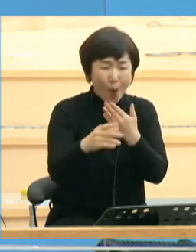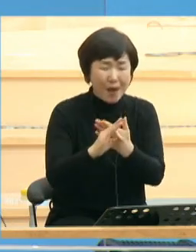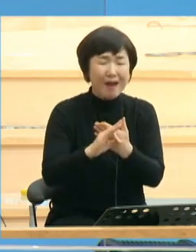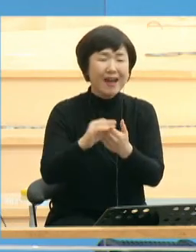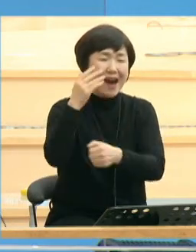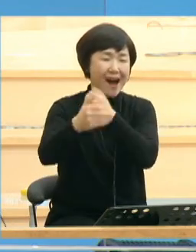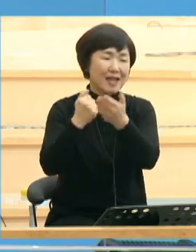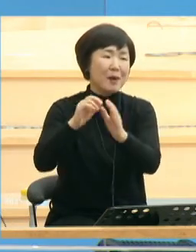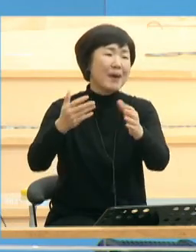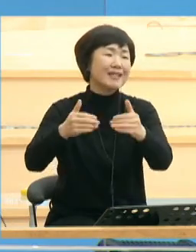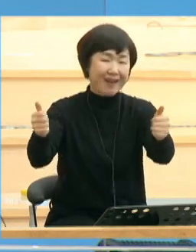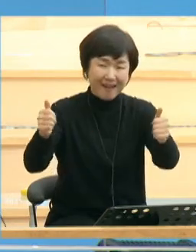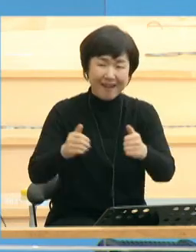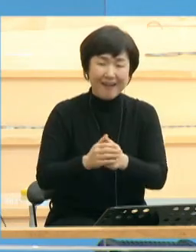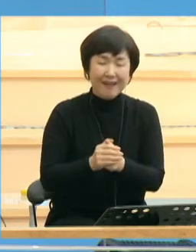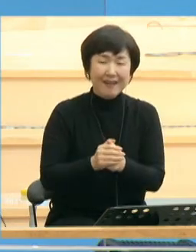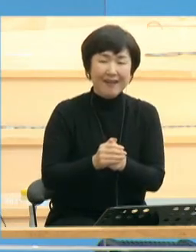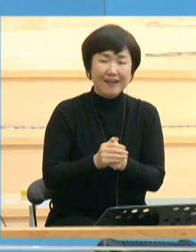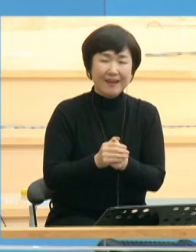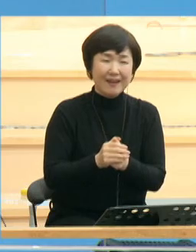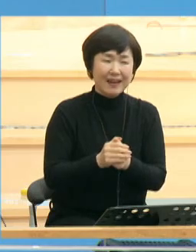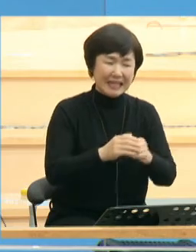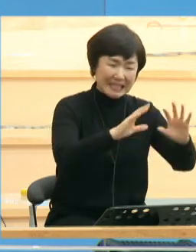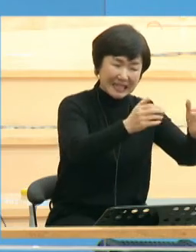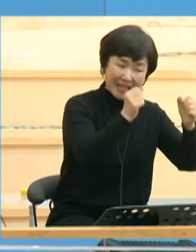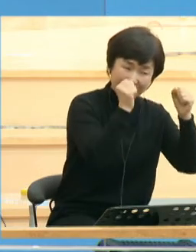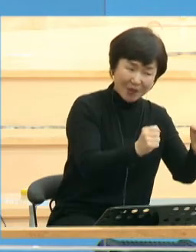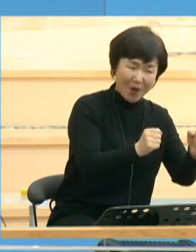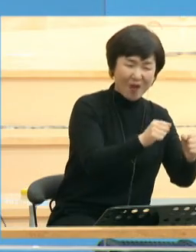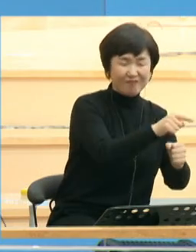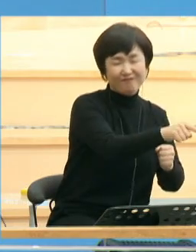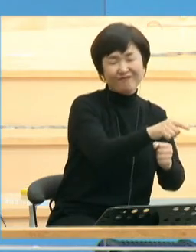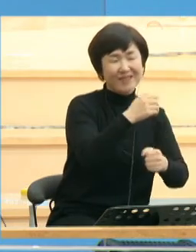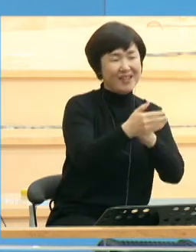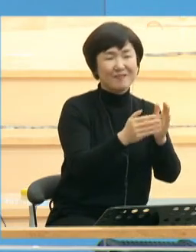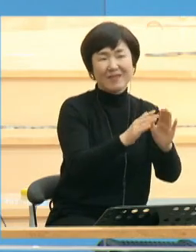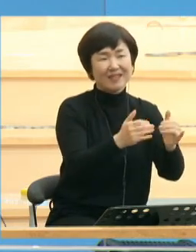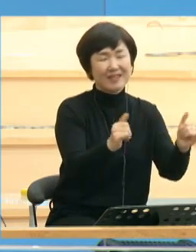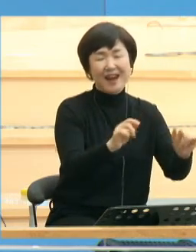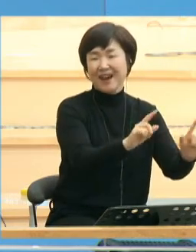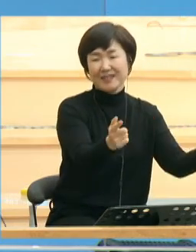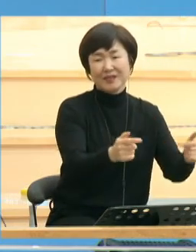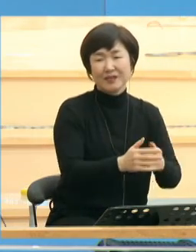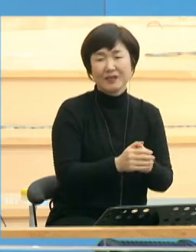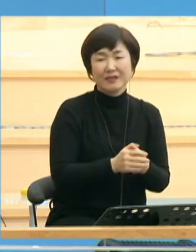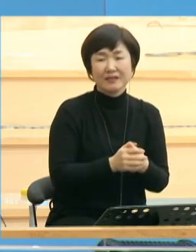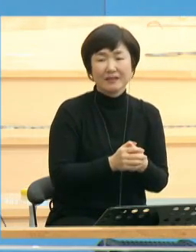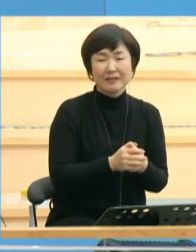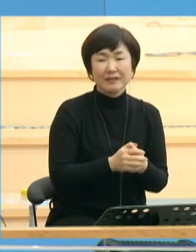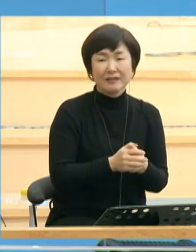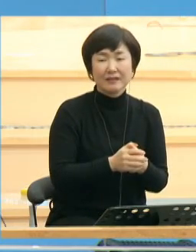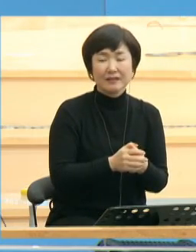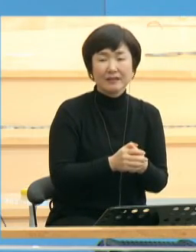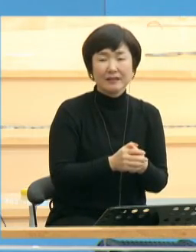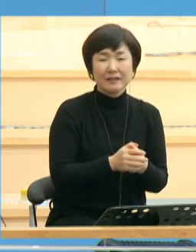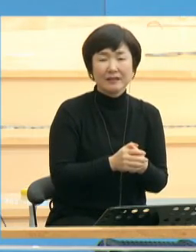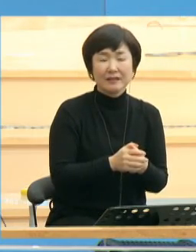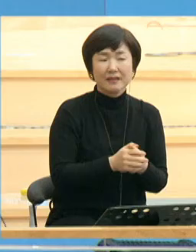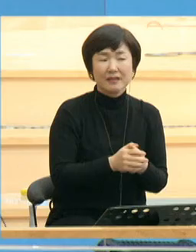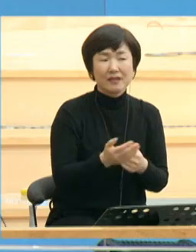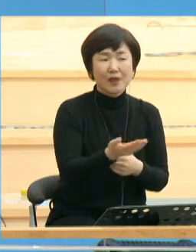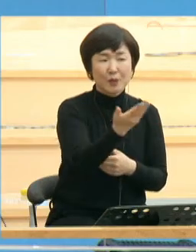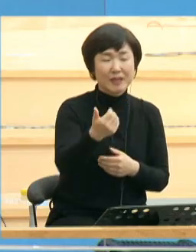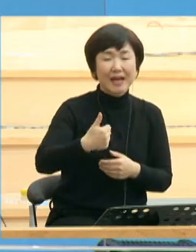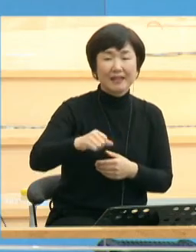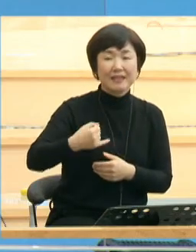하나님의 백성 세상에 머물러 있으면 세상 사람 아직 여러분의